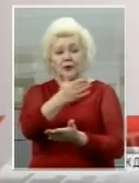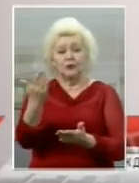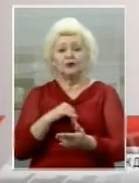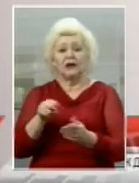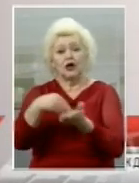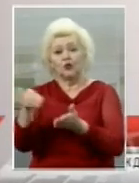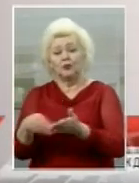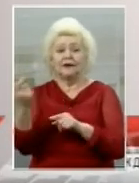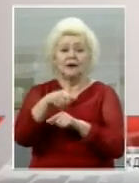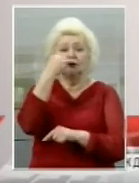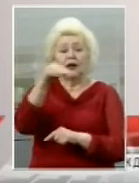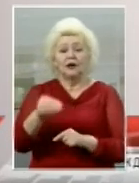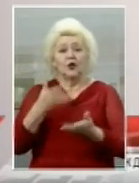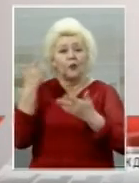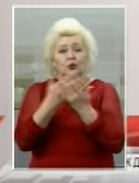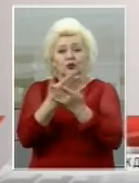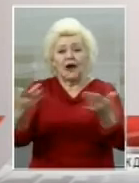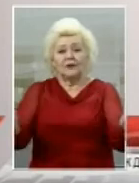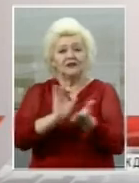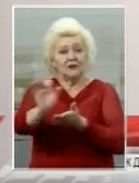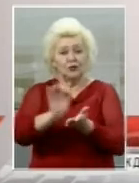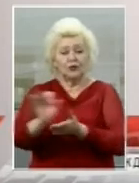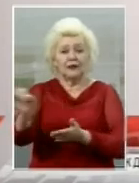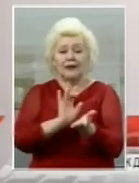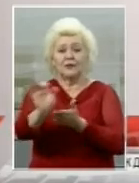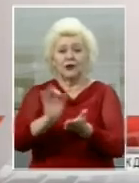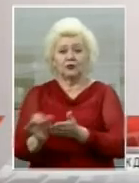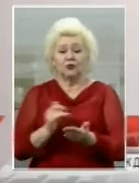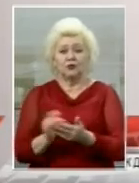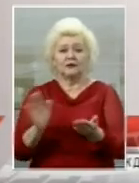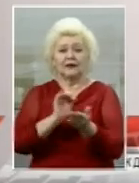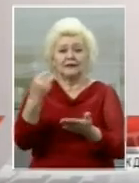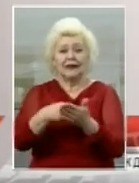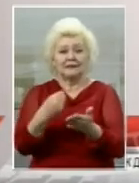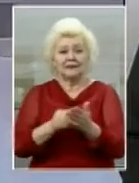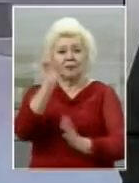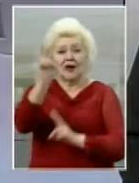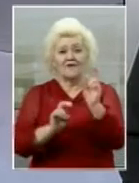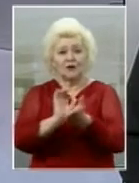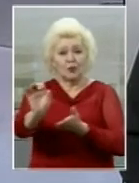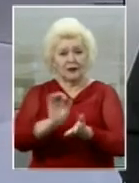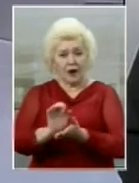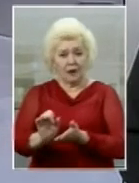купити найкращу плодовичеву продукцію і продукцію за цінами виробника.